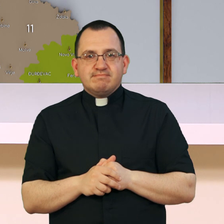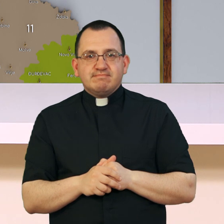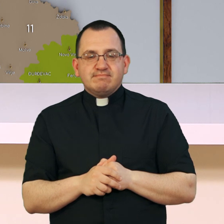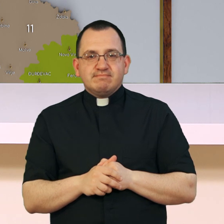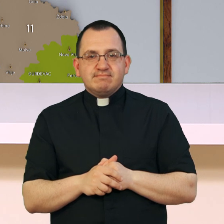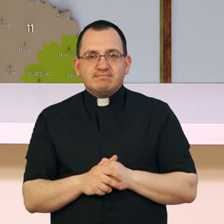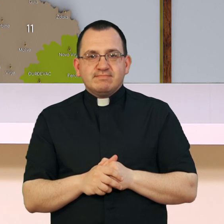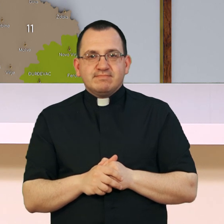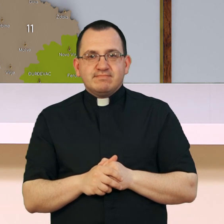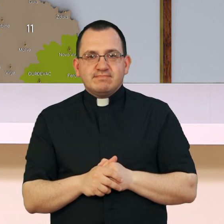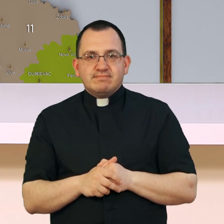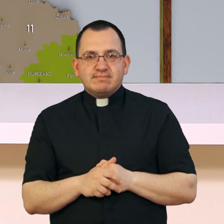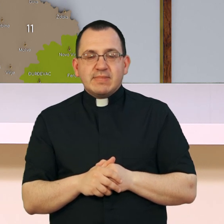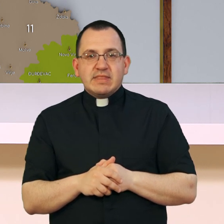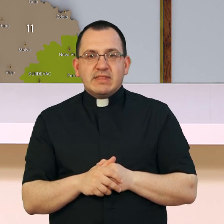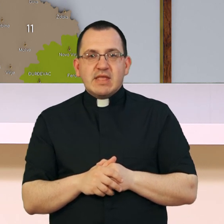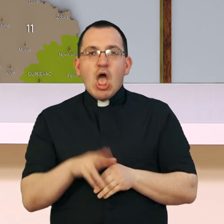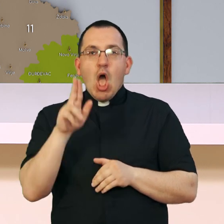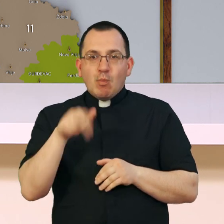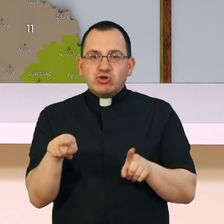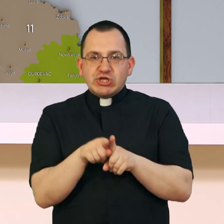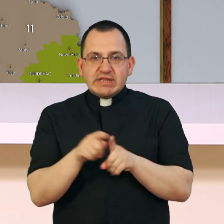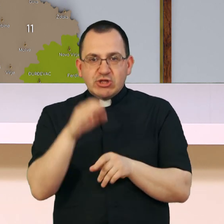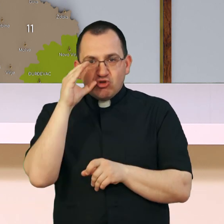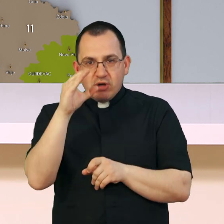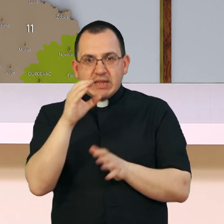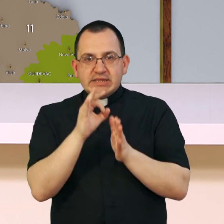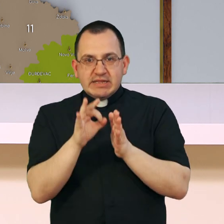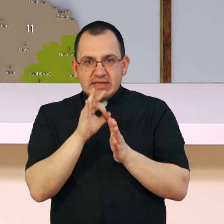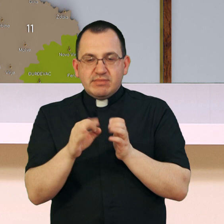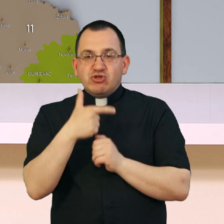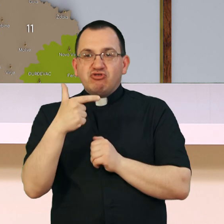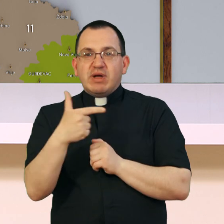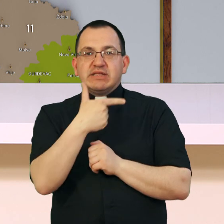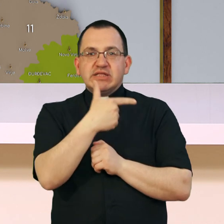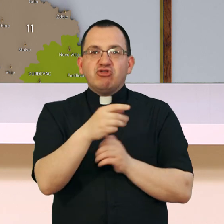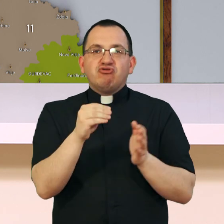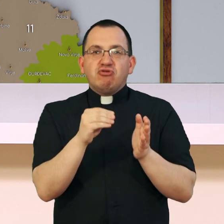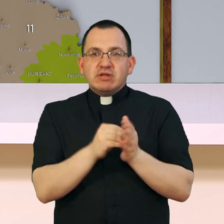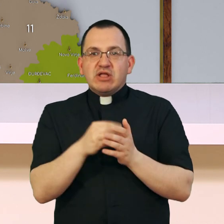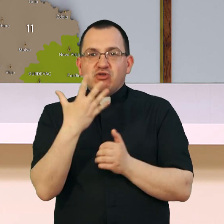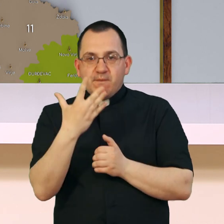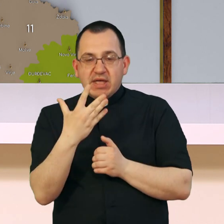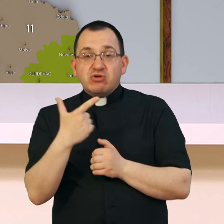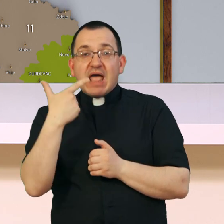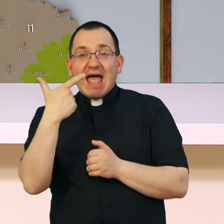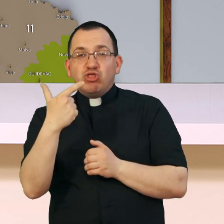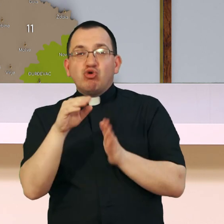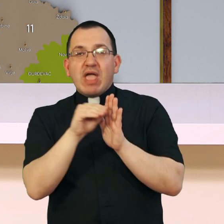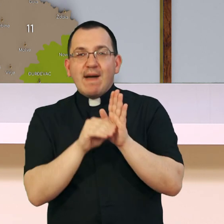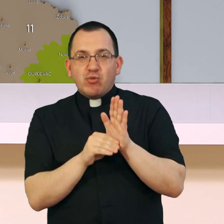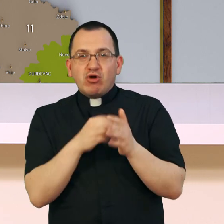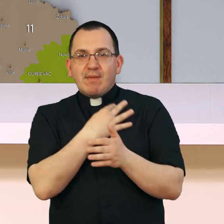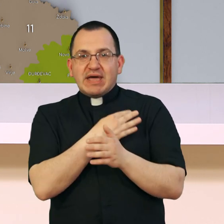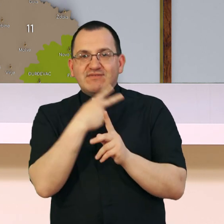Podsjećamo i da će prijenos središnjeg euharistijskog slavlja 22. svibnja iz Ludbrega biti na 2. programu Hrvatske televizije